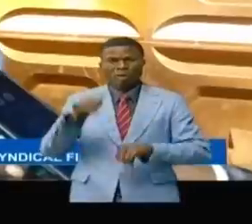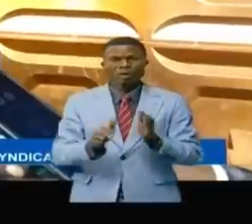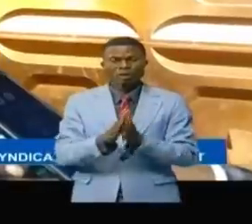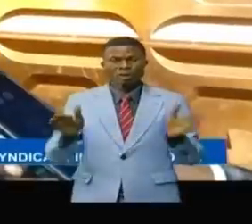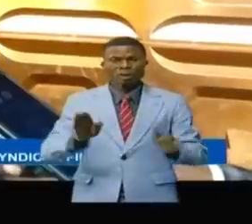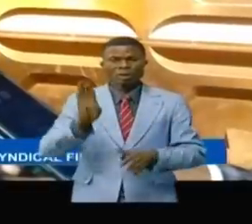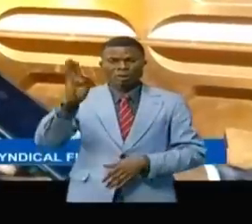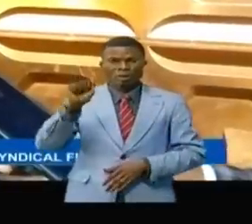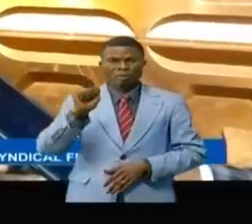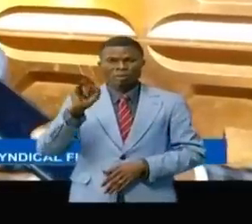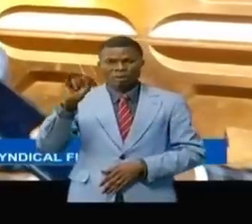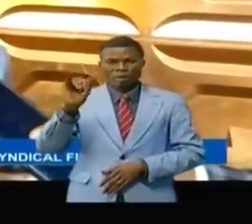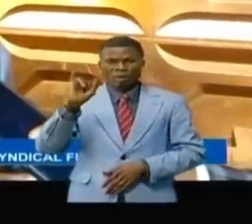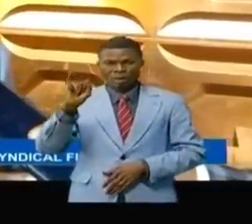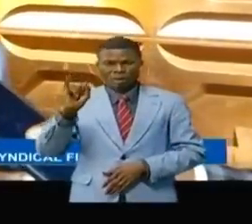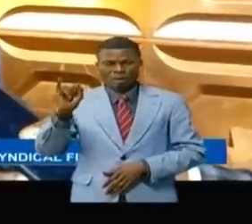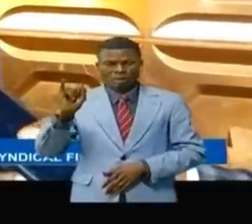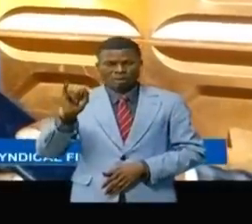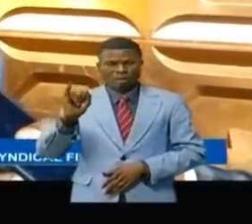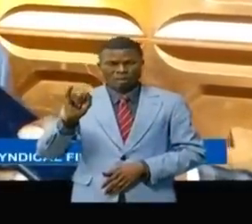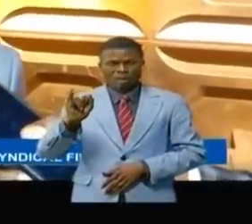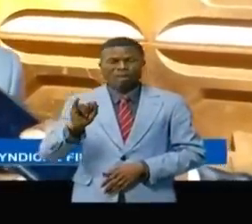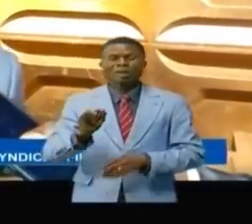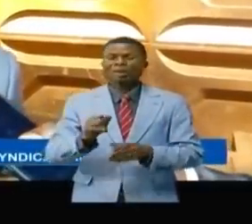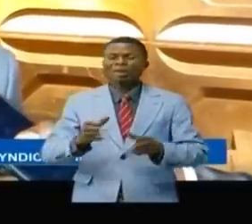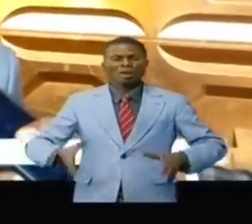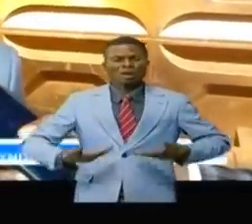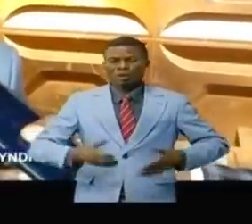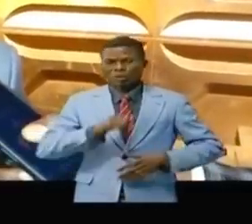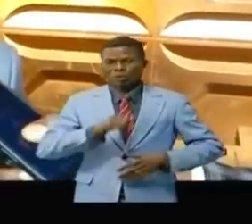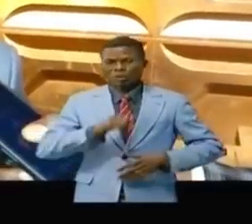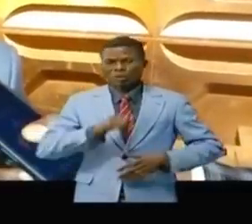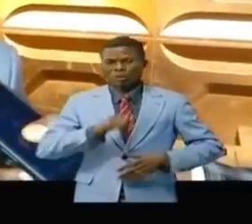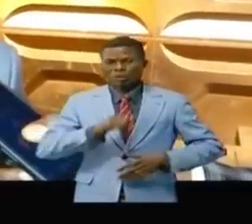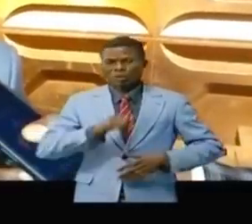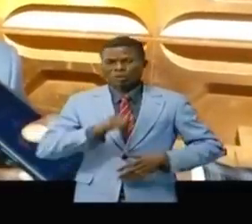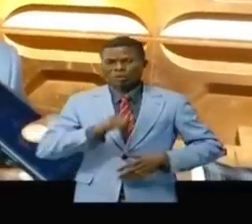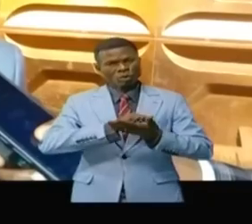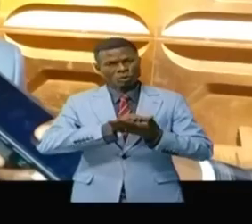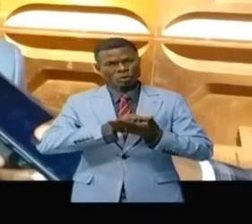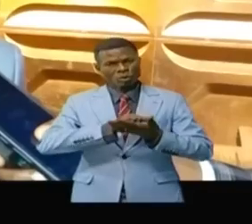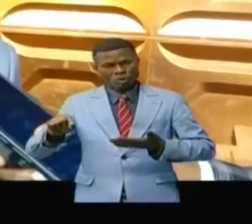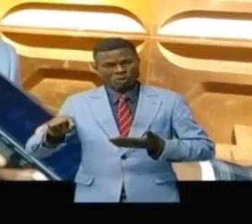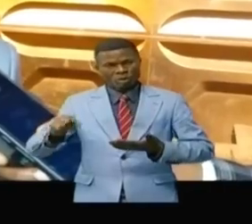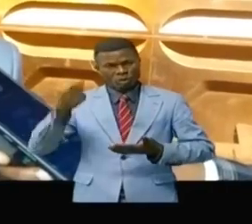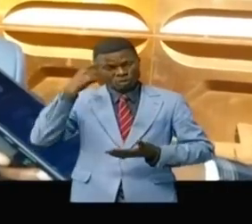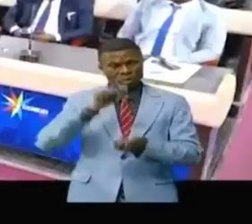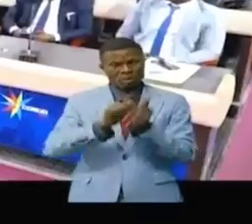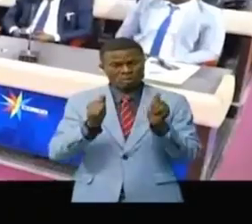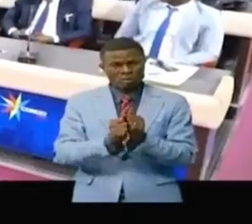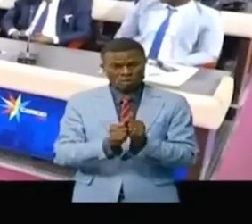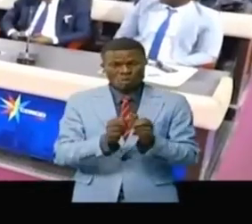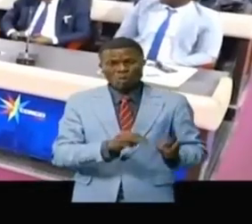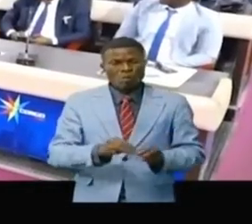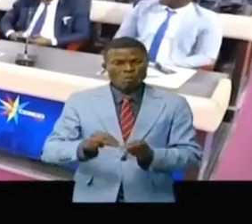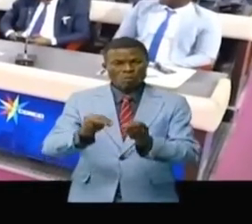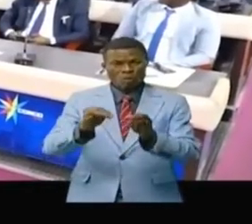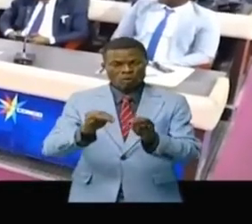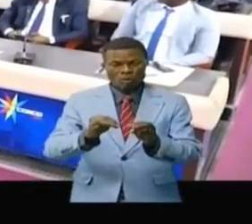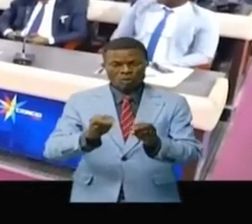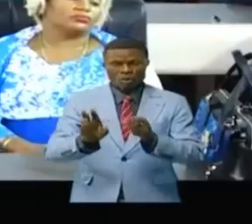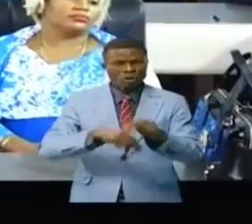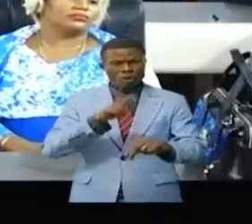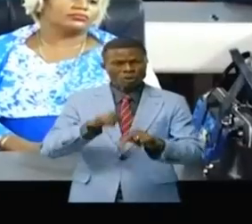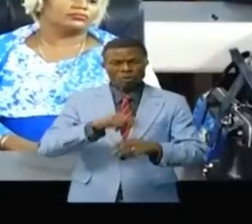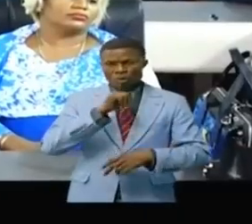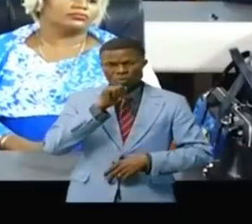a fait des observations qui n'étaient pas debout. Je crois que nous venons de balayer. Sur le plan de la procédure, ce n'est pas